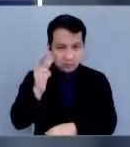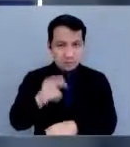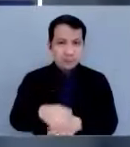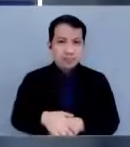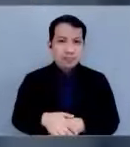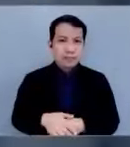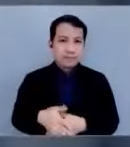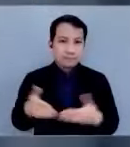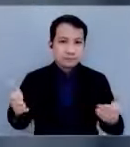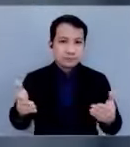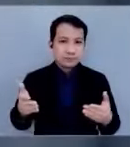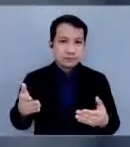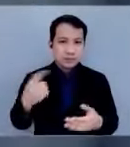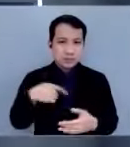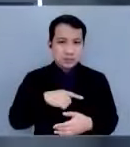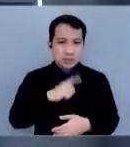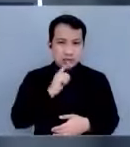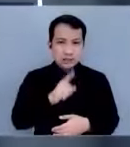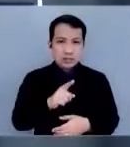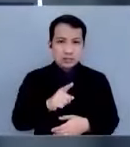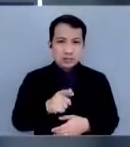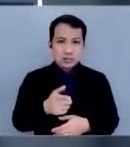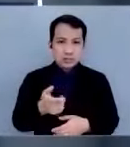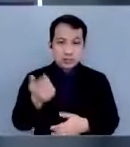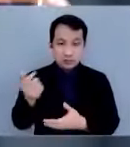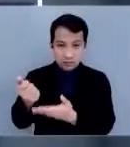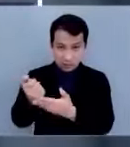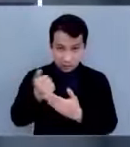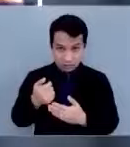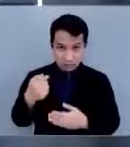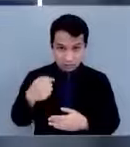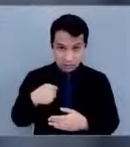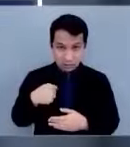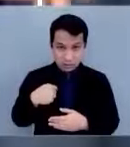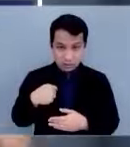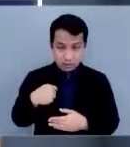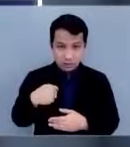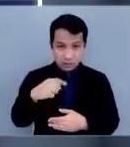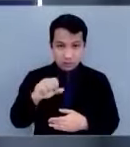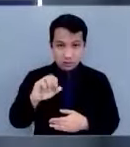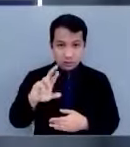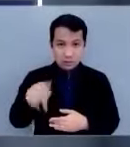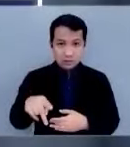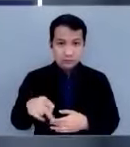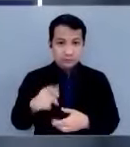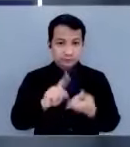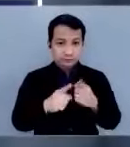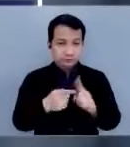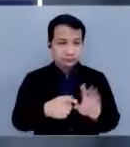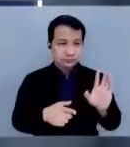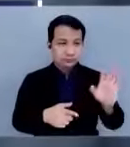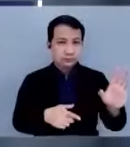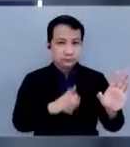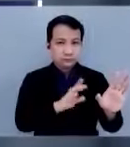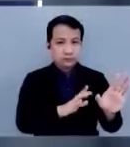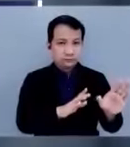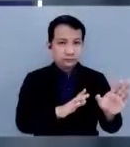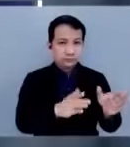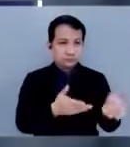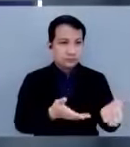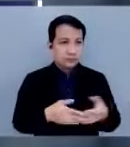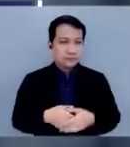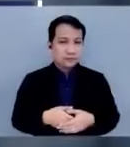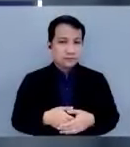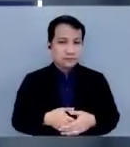problema. Kung hihingi ng tulong sa akin yung Sergeant Arms, sir, kaibigan mo man si Pastor Quiboloy. Alam namin,